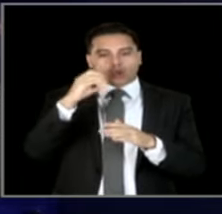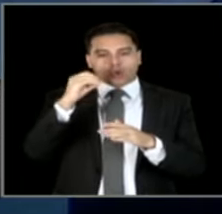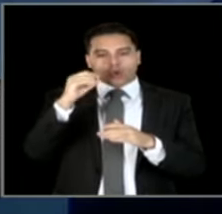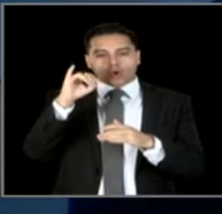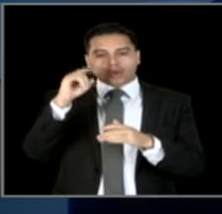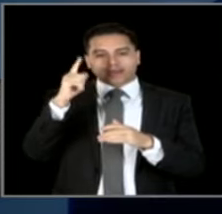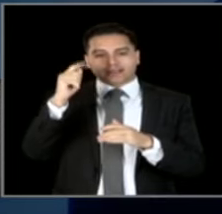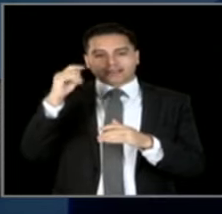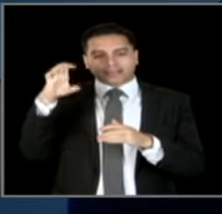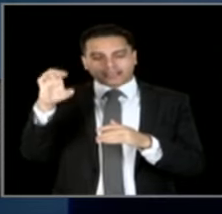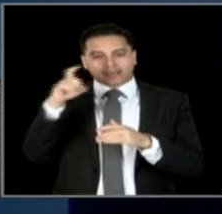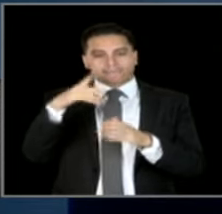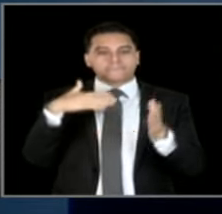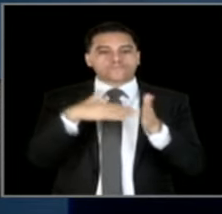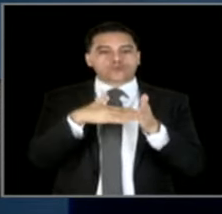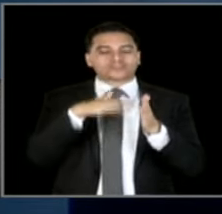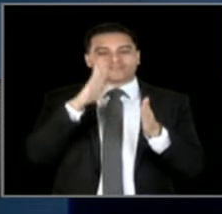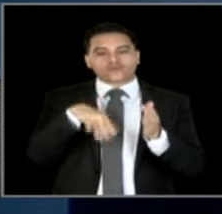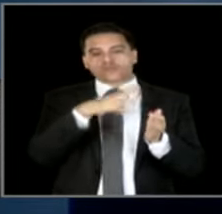1845. عدد الموظفين